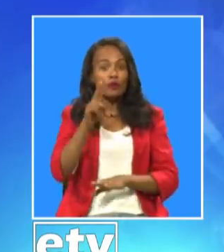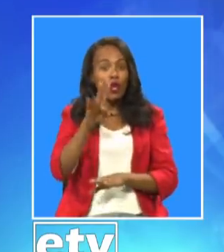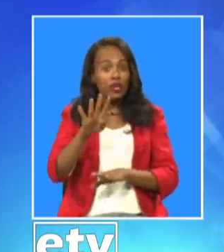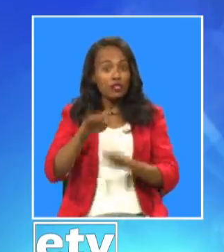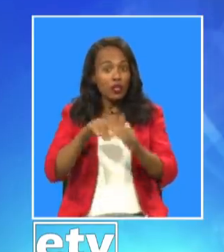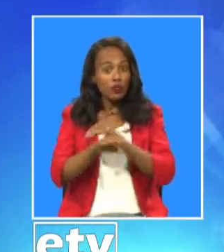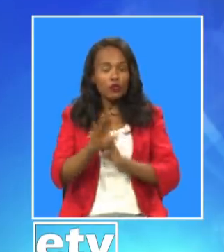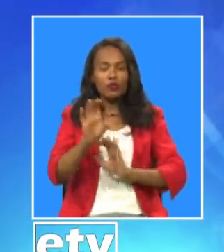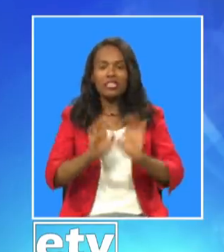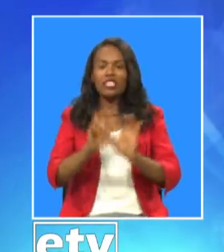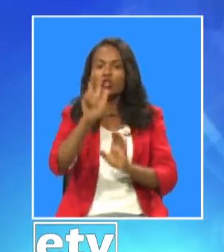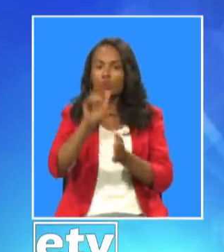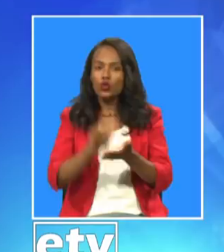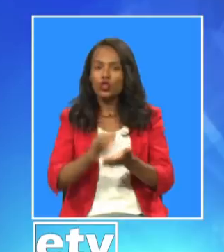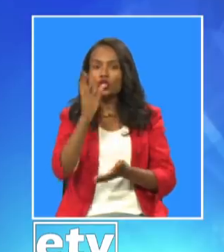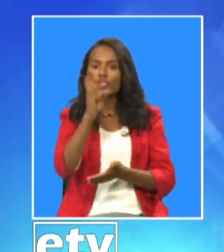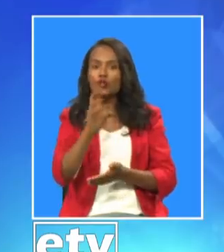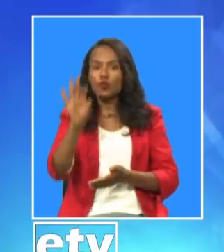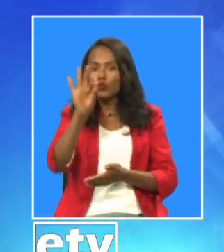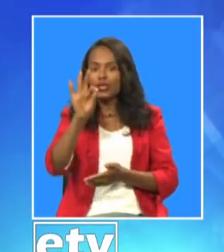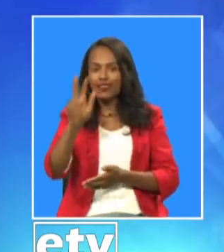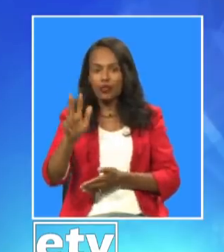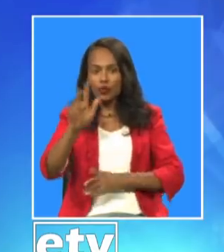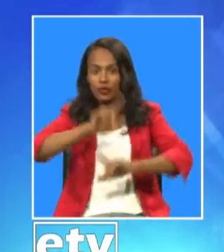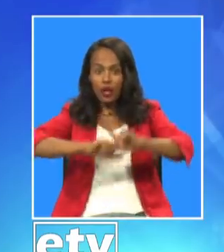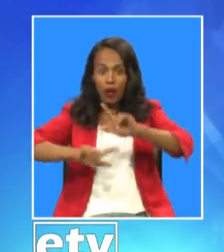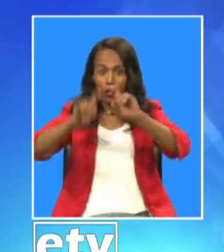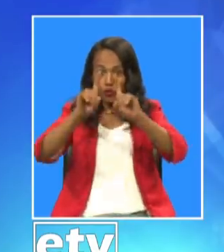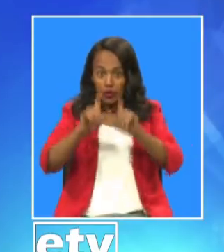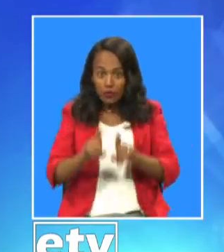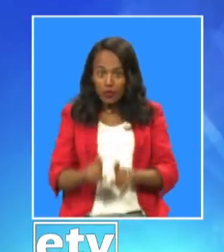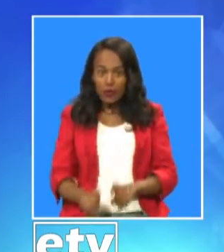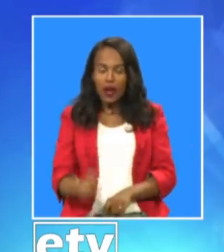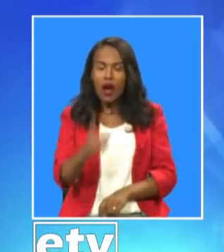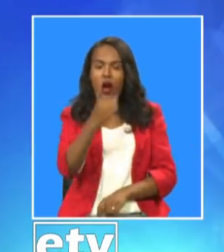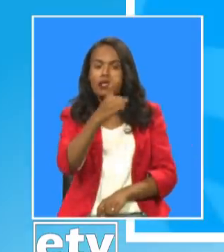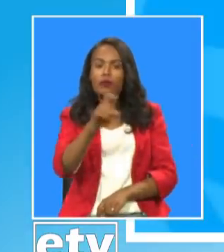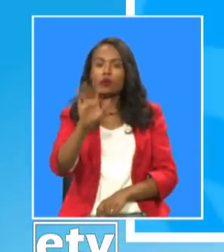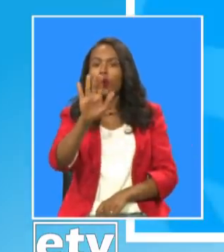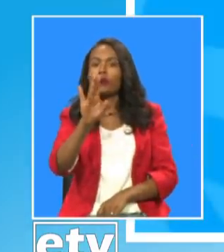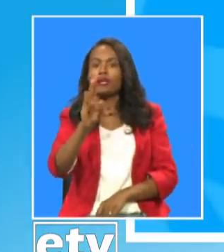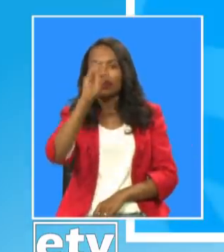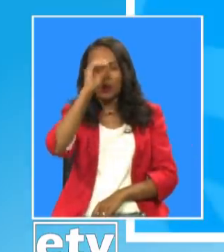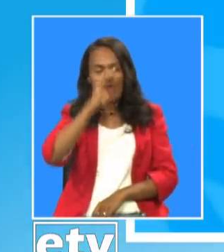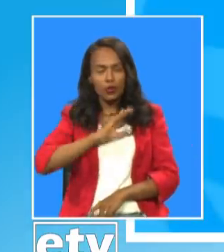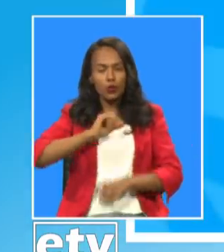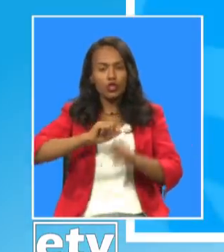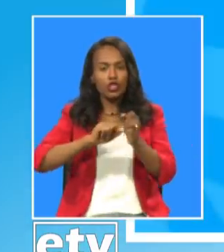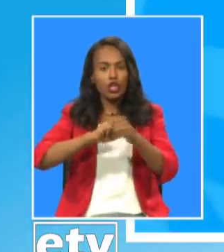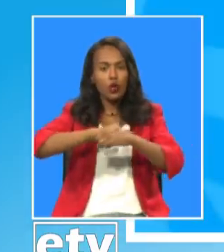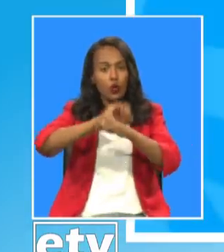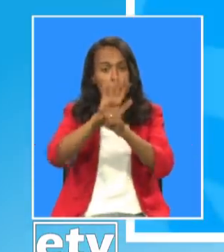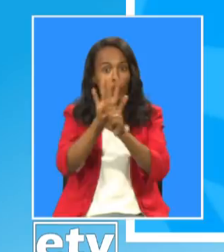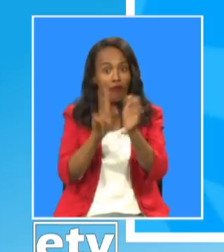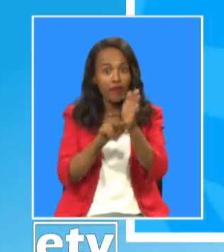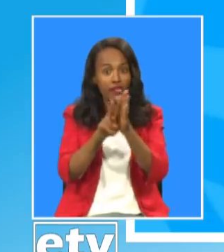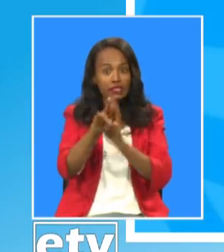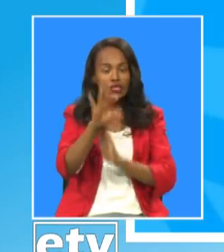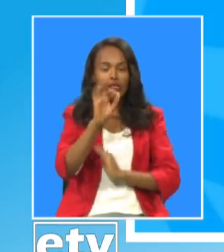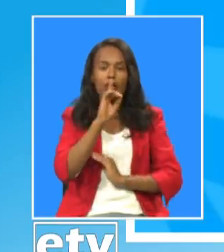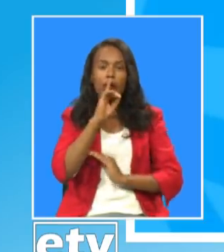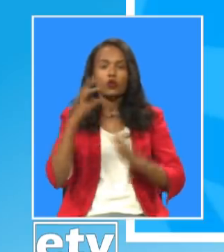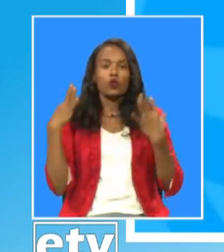ሰዓታት ውስጥ በተደረገ 3693 የላብራቶሪ ምርመራ 157 ሰዎች የኮሮና ቫይረስ እንደተገኘባቸው ነው የጤና